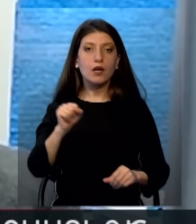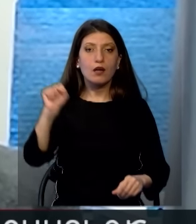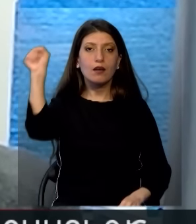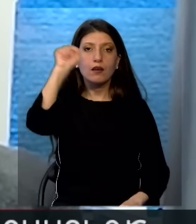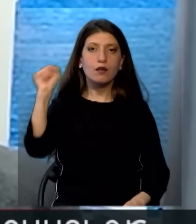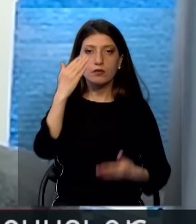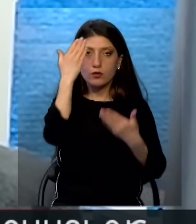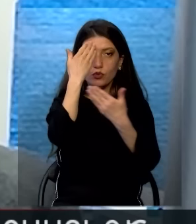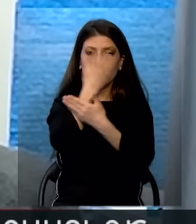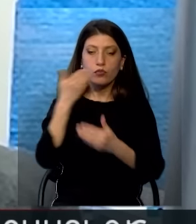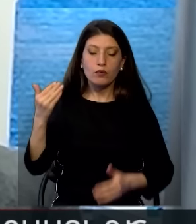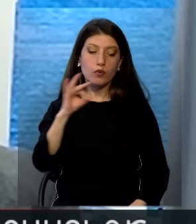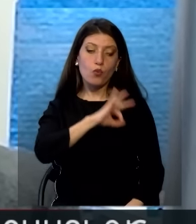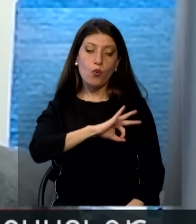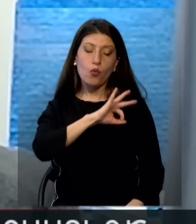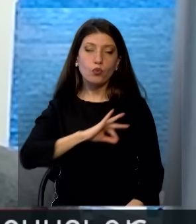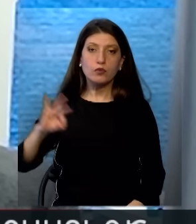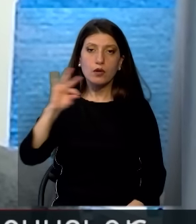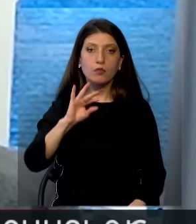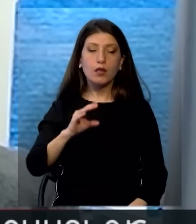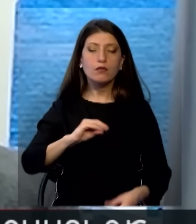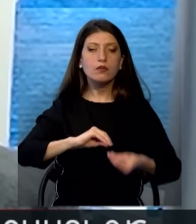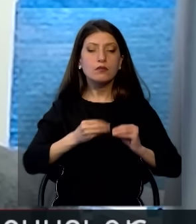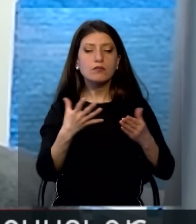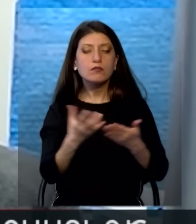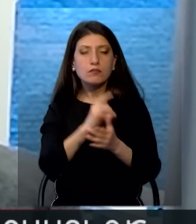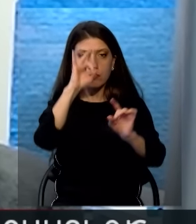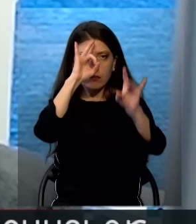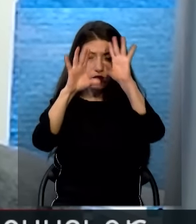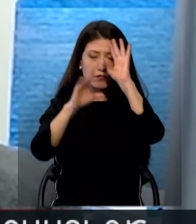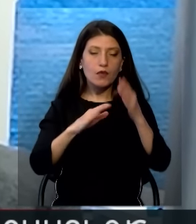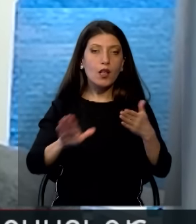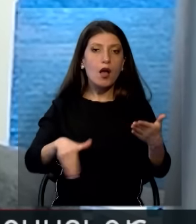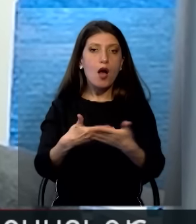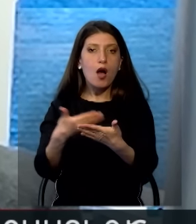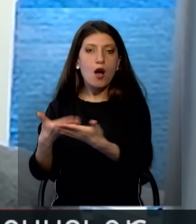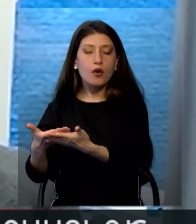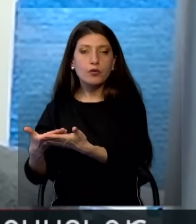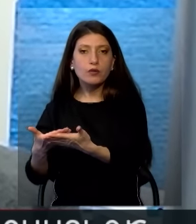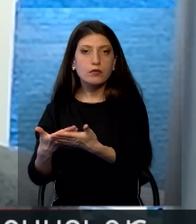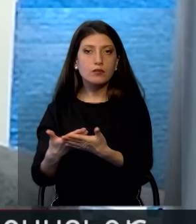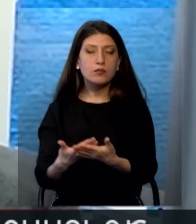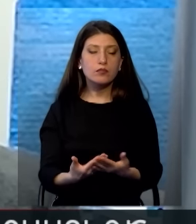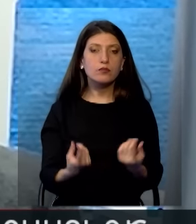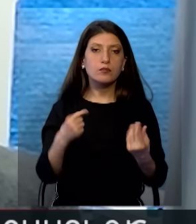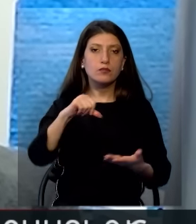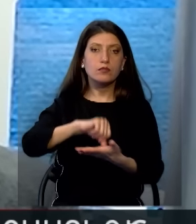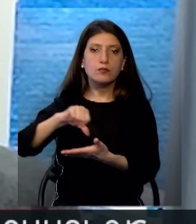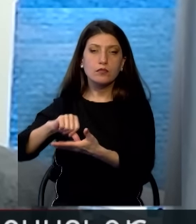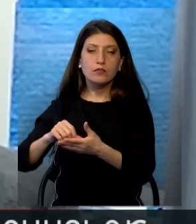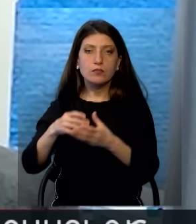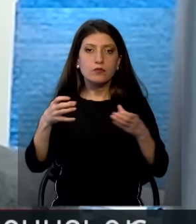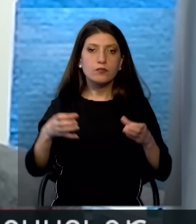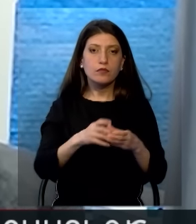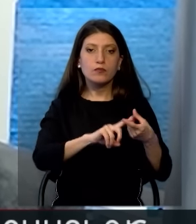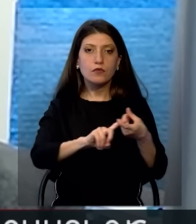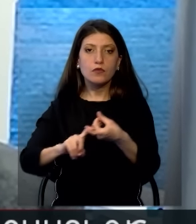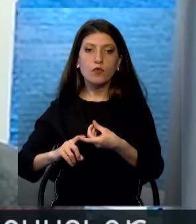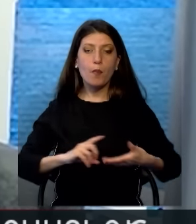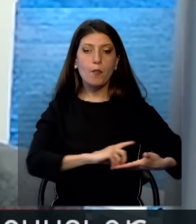ժողովրդի շահերուն համար, լուծումներու առաջարկներ կընտրել և ներել է պատկան սպասարկություններուն և ադոնցը, որ